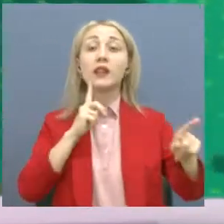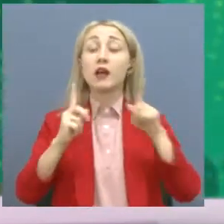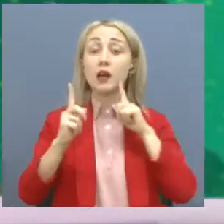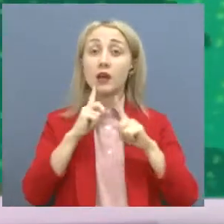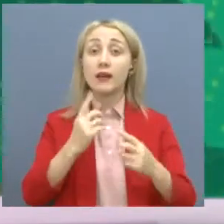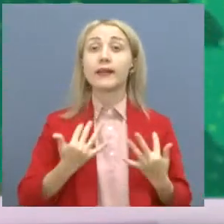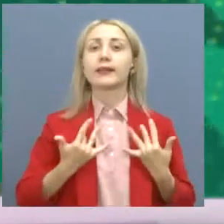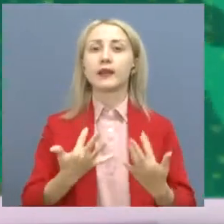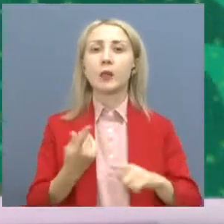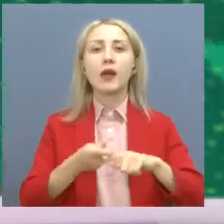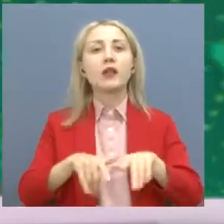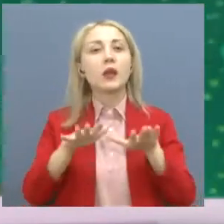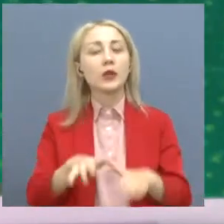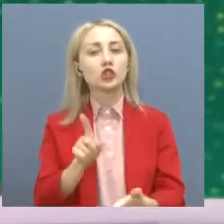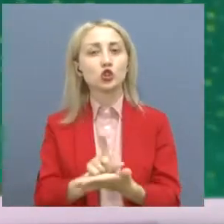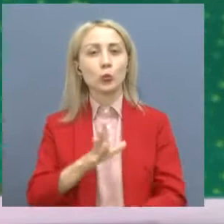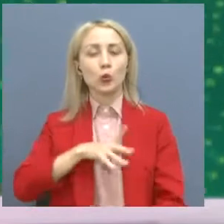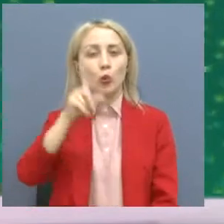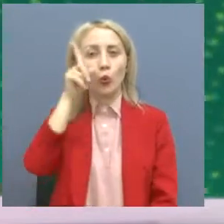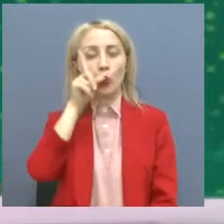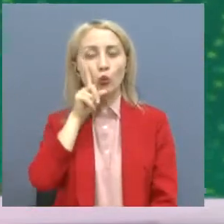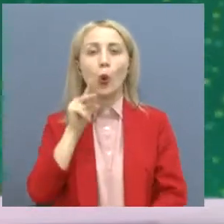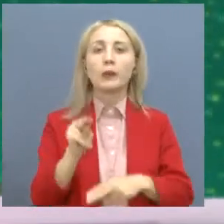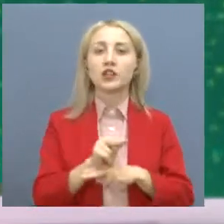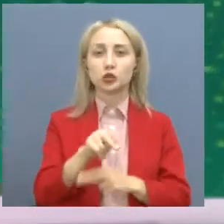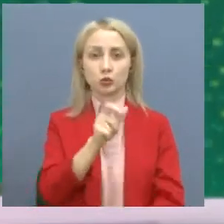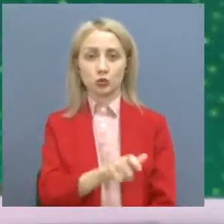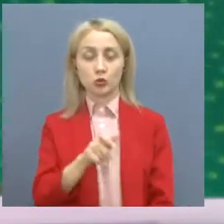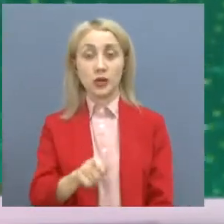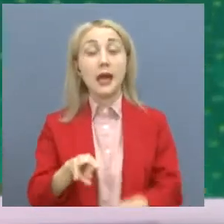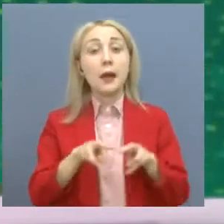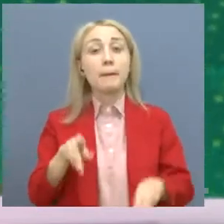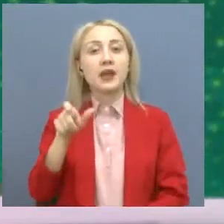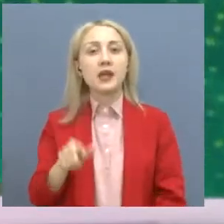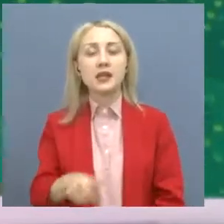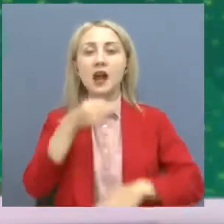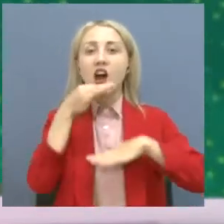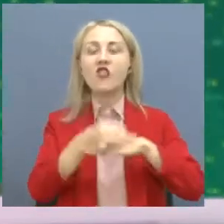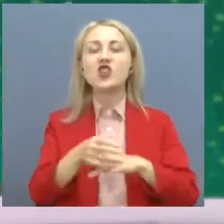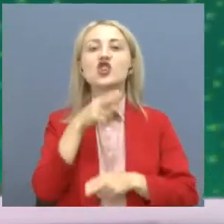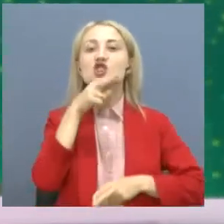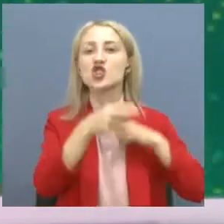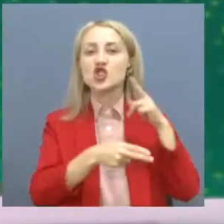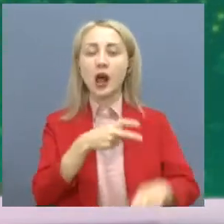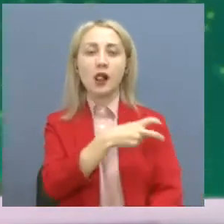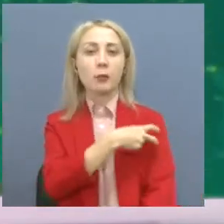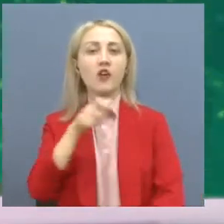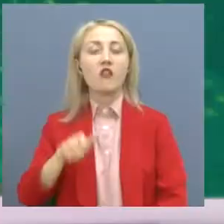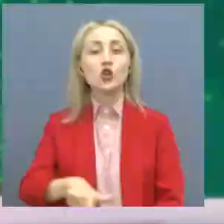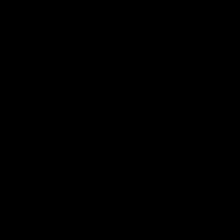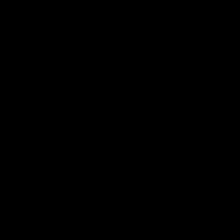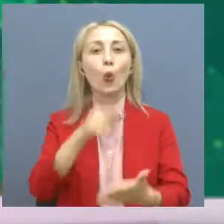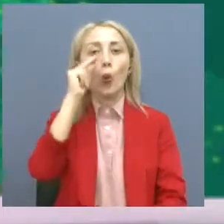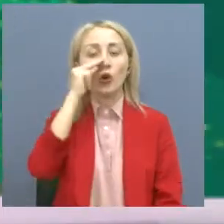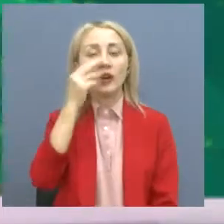объектілер емдеу ісін жүргізуге ыңғайлы болу керек. Сондай-ақ емдеу протоколы дұрыс жүргізілмей жатыр деп шағымданған шымкенттік